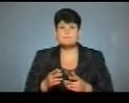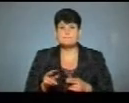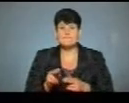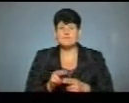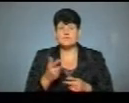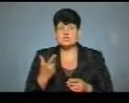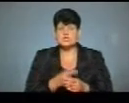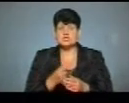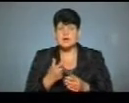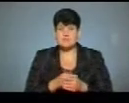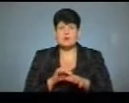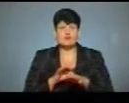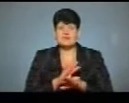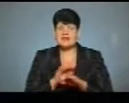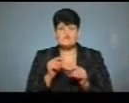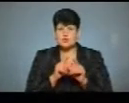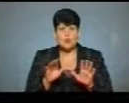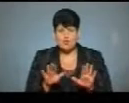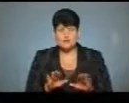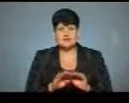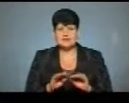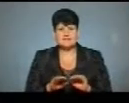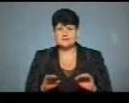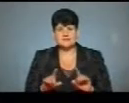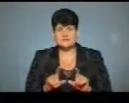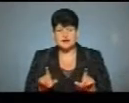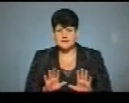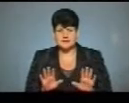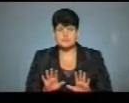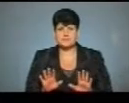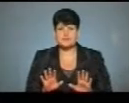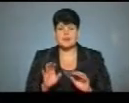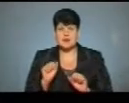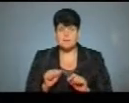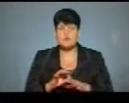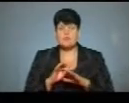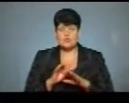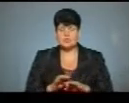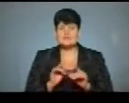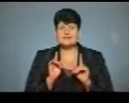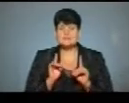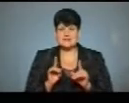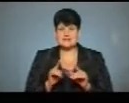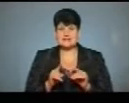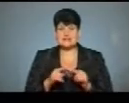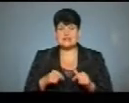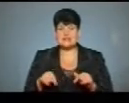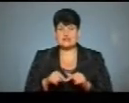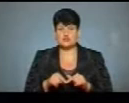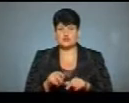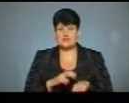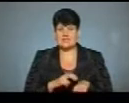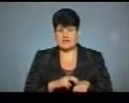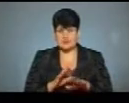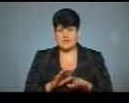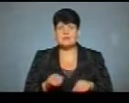щеплення проводилися не в школах, не в дитячих дошкільних закладах, дитячих навчальних закладах, а проводилися тільки у дільничного лікаря-педіатра.